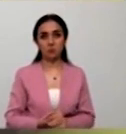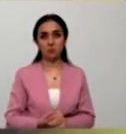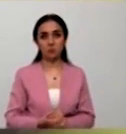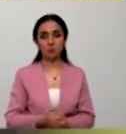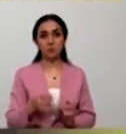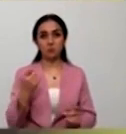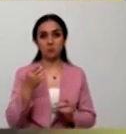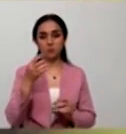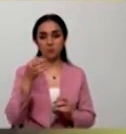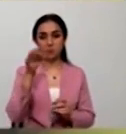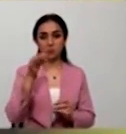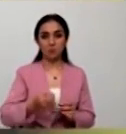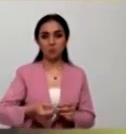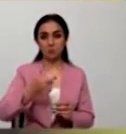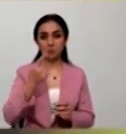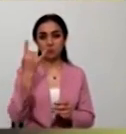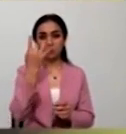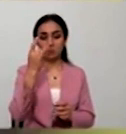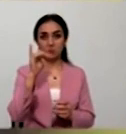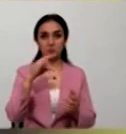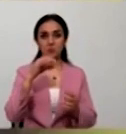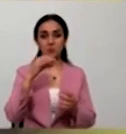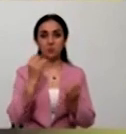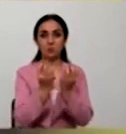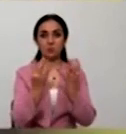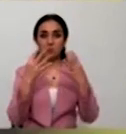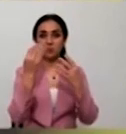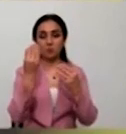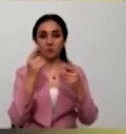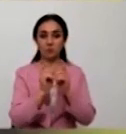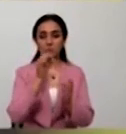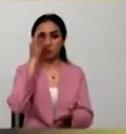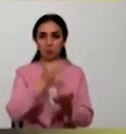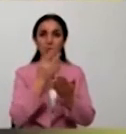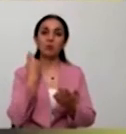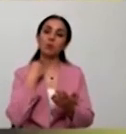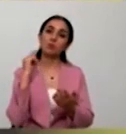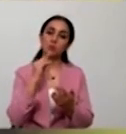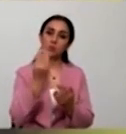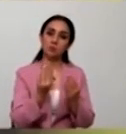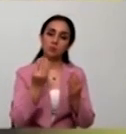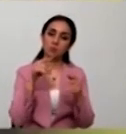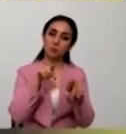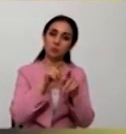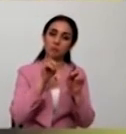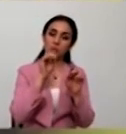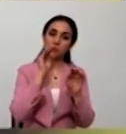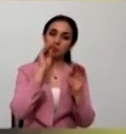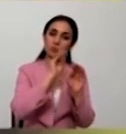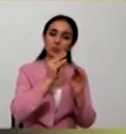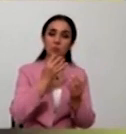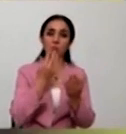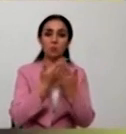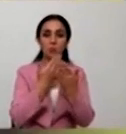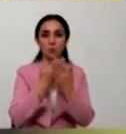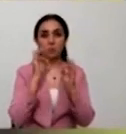Birinchisi, tanga bir marta tashlanganda gerb tomonining tushishi va raqam tomonining tushishi. To'g'ri tanga deb faraz